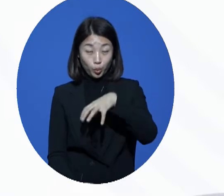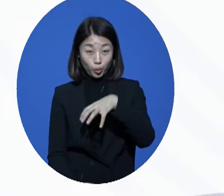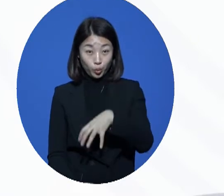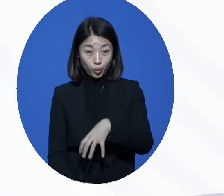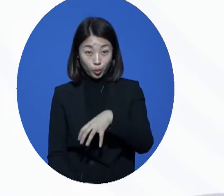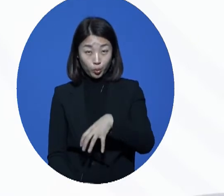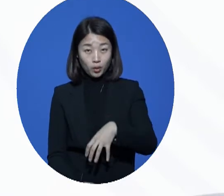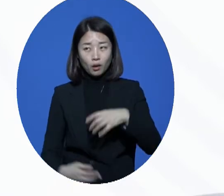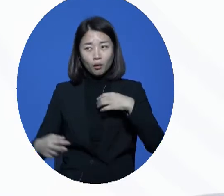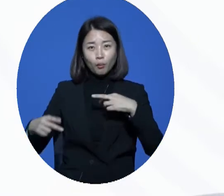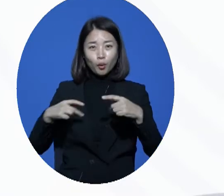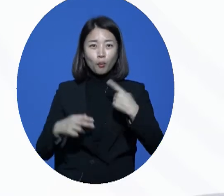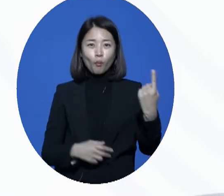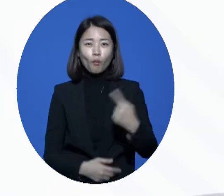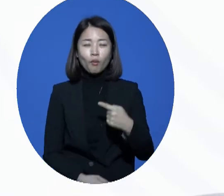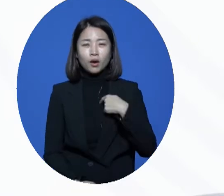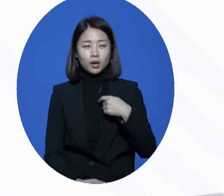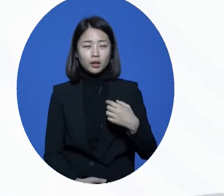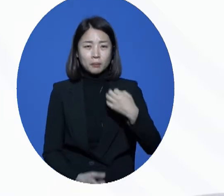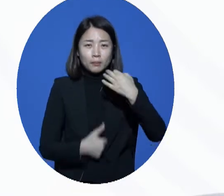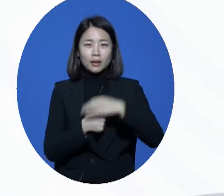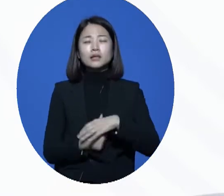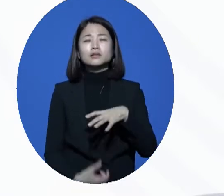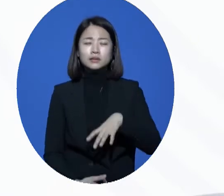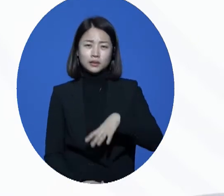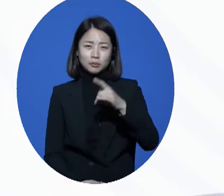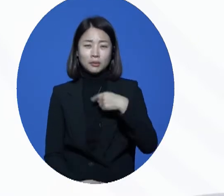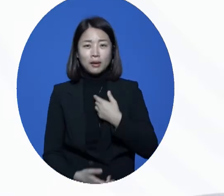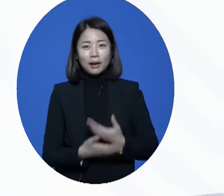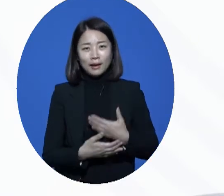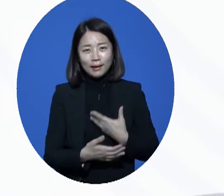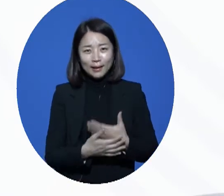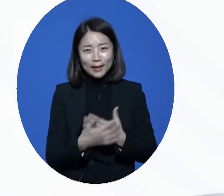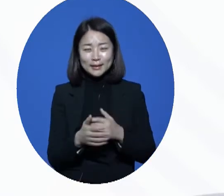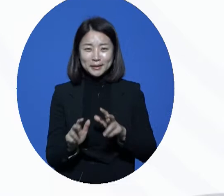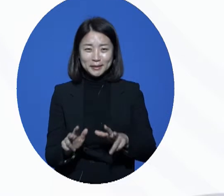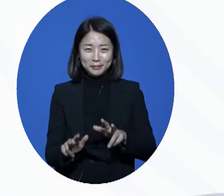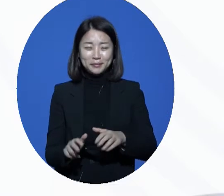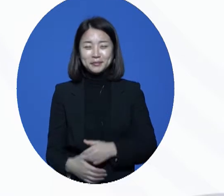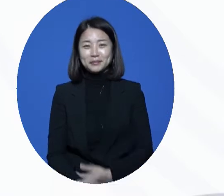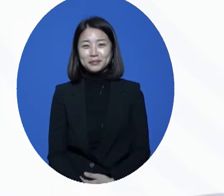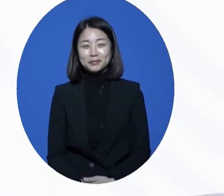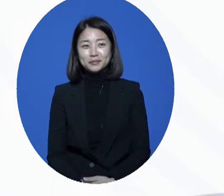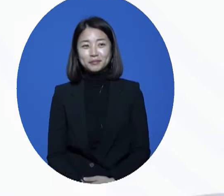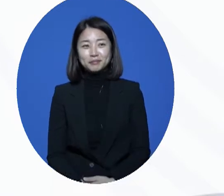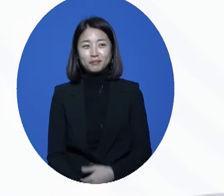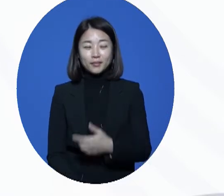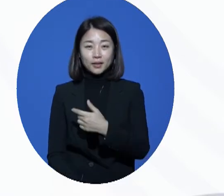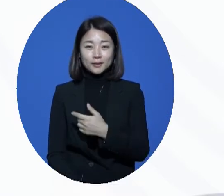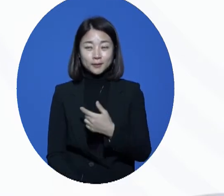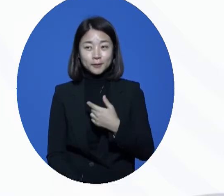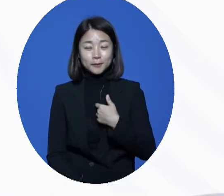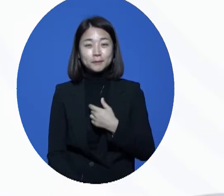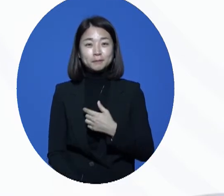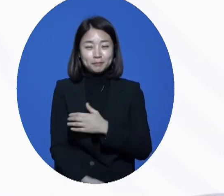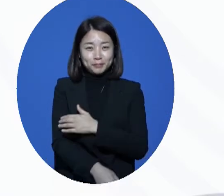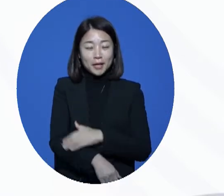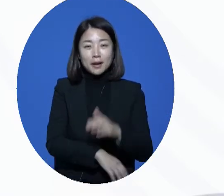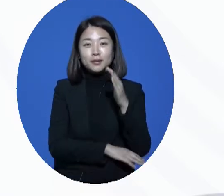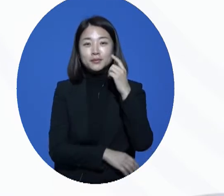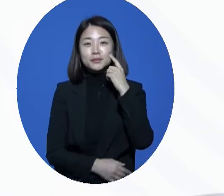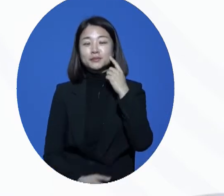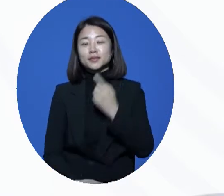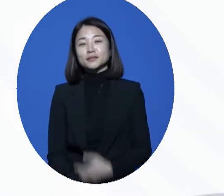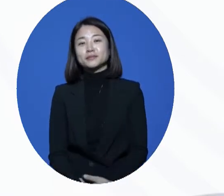이렇게 진행되는 자리는 처음이라서 네, 많이 이제 긴장이 되고 한데요. 그래도 열심히 해보도록